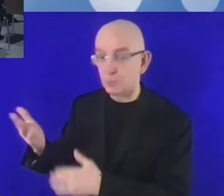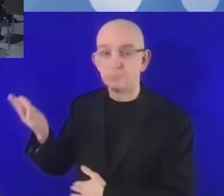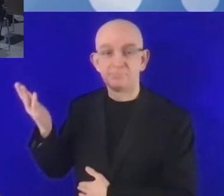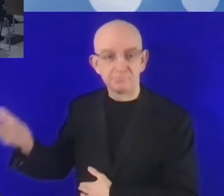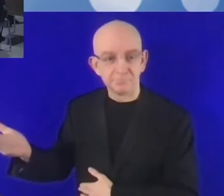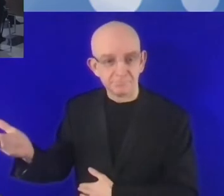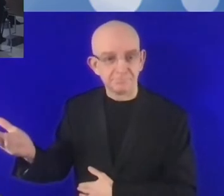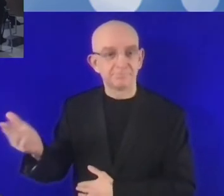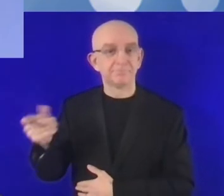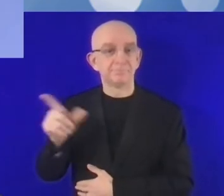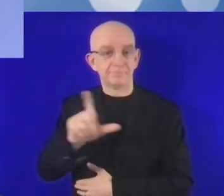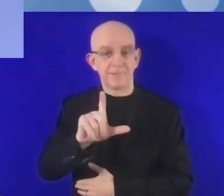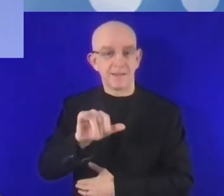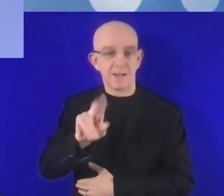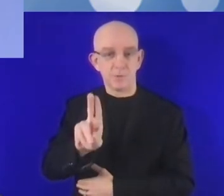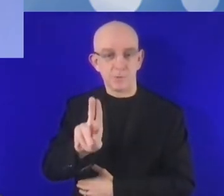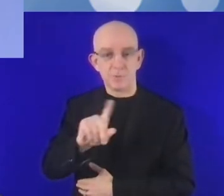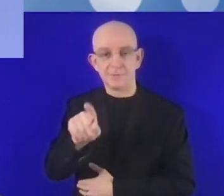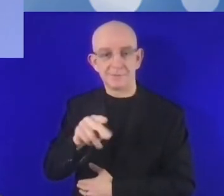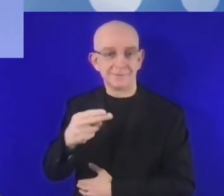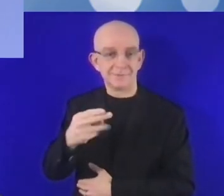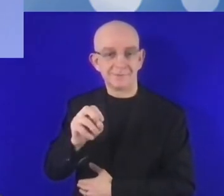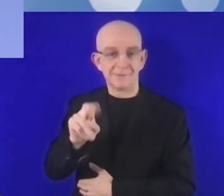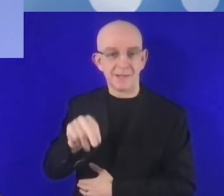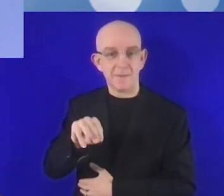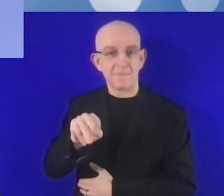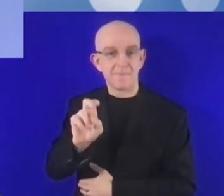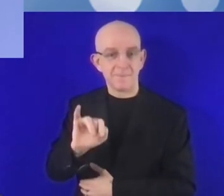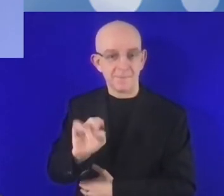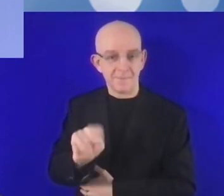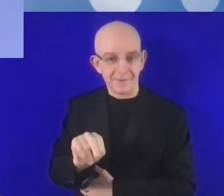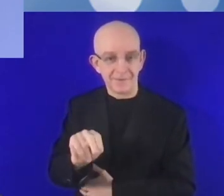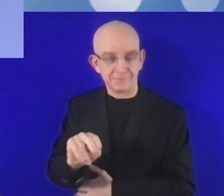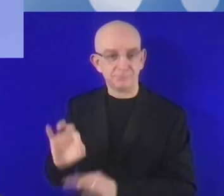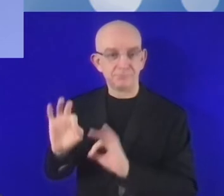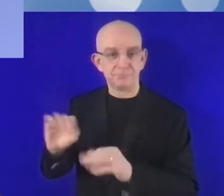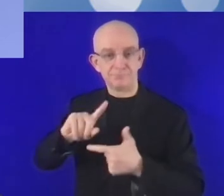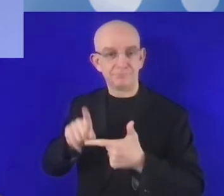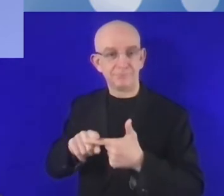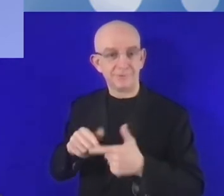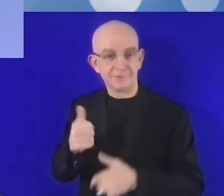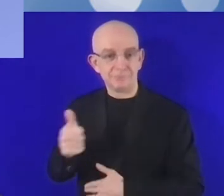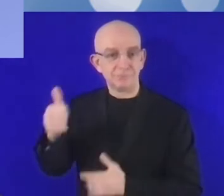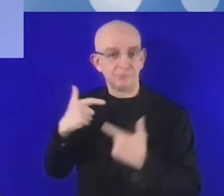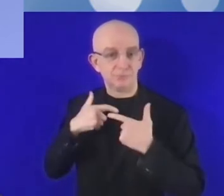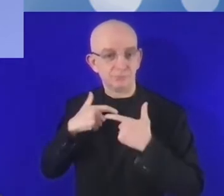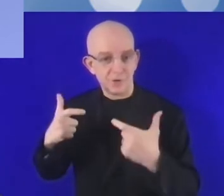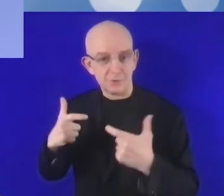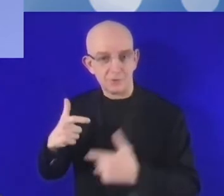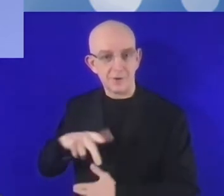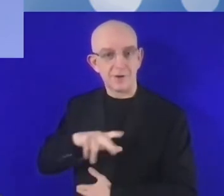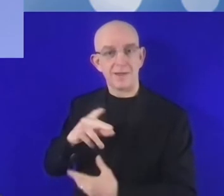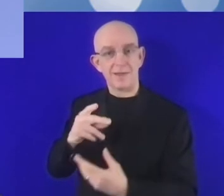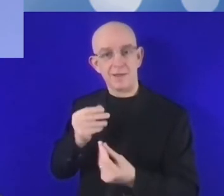Monsieur Liu Zemin, vice-secrétaire général aux affaires socio-économiques des Nations Unies. Merci de nous